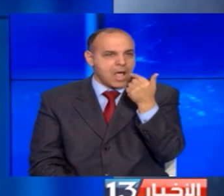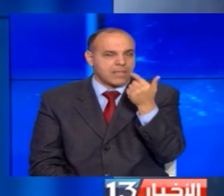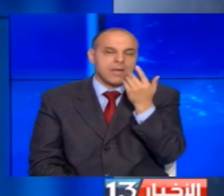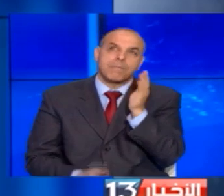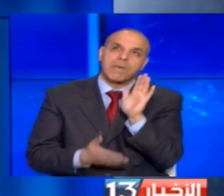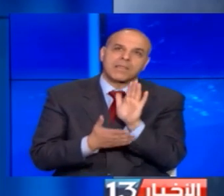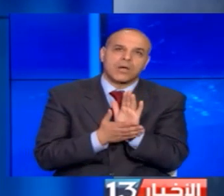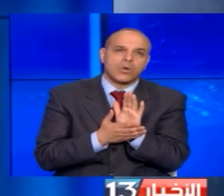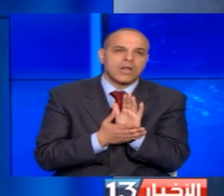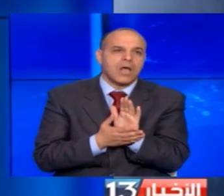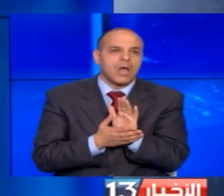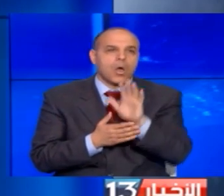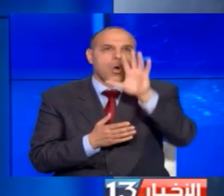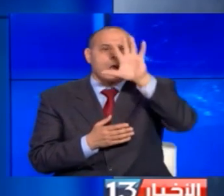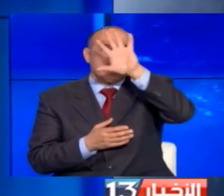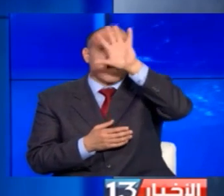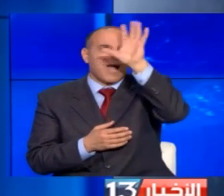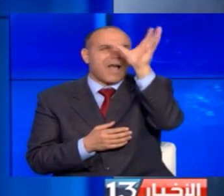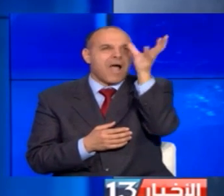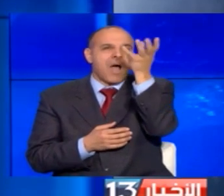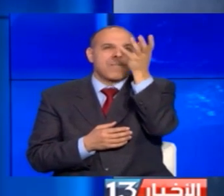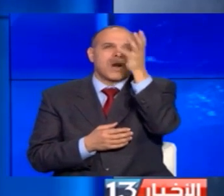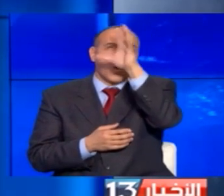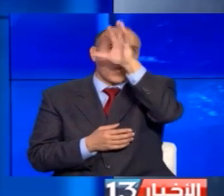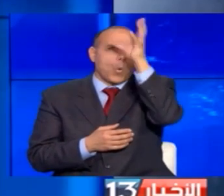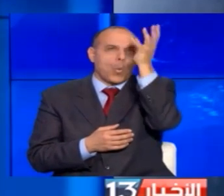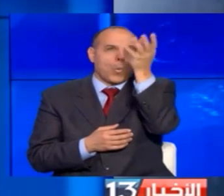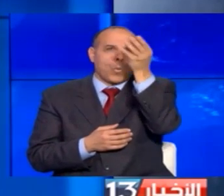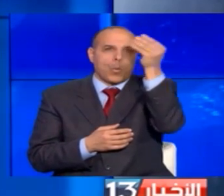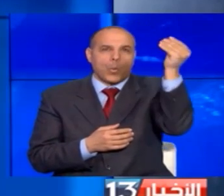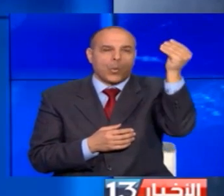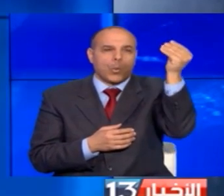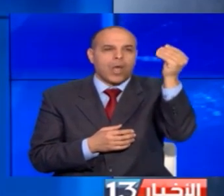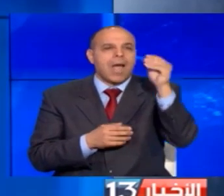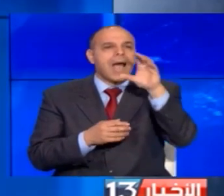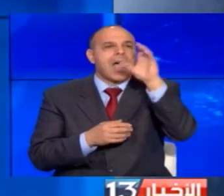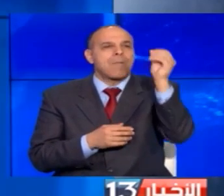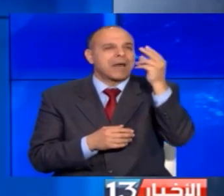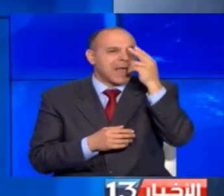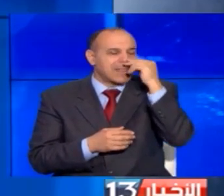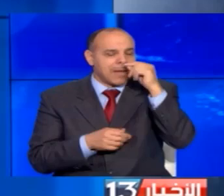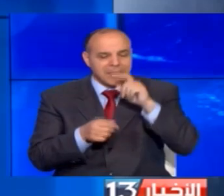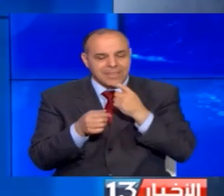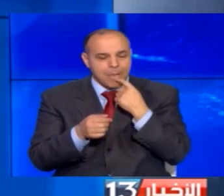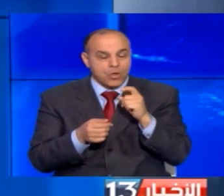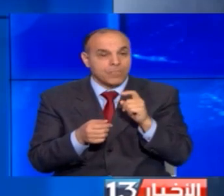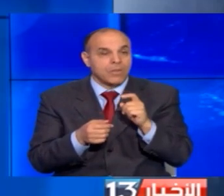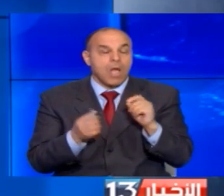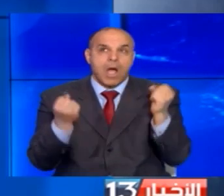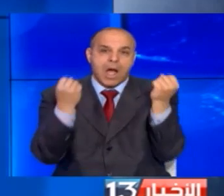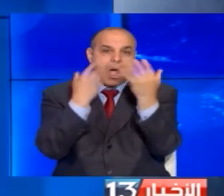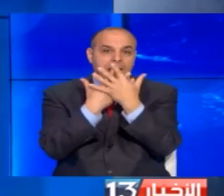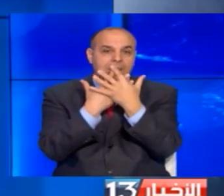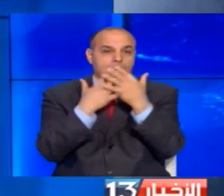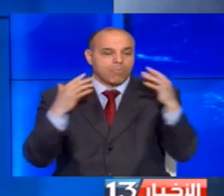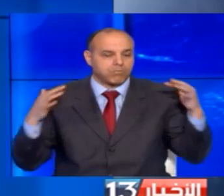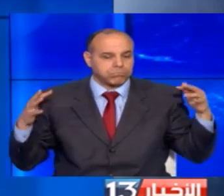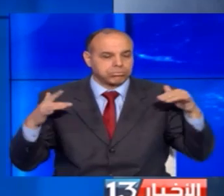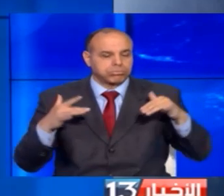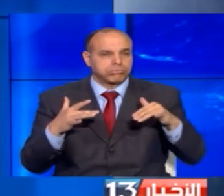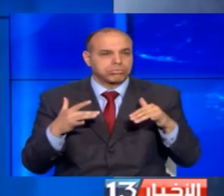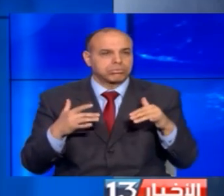تمثلت في الخسوف الكلي للقمر العملاق أو ما يسمى بقمر الذئب الدموي، حدث استقطب اهتمام